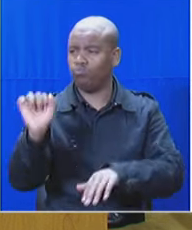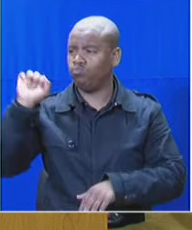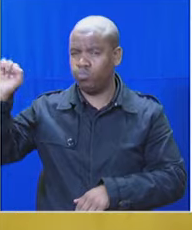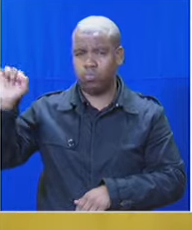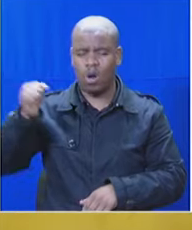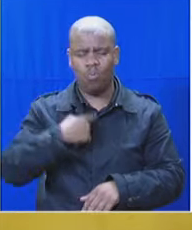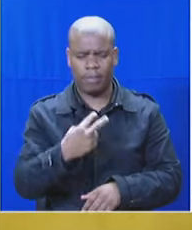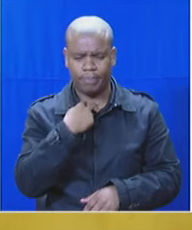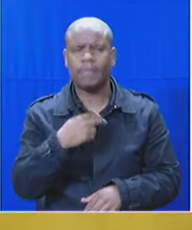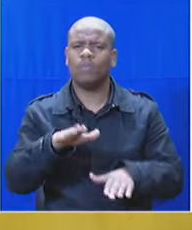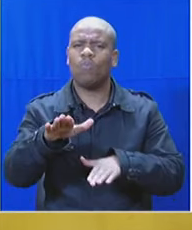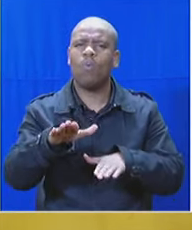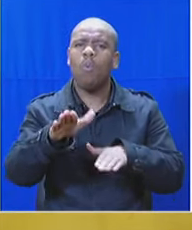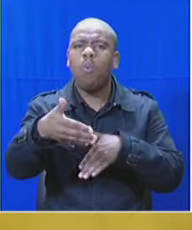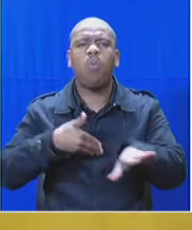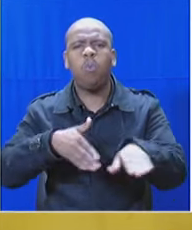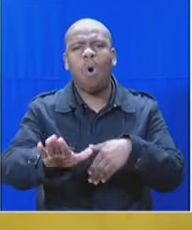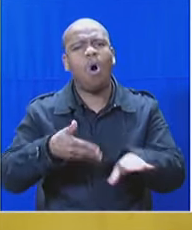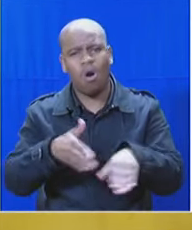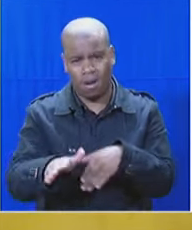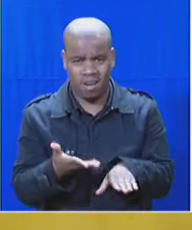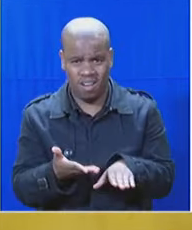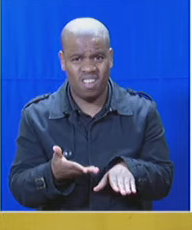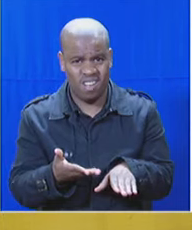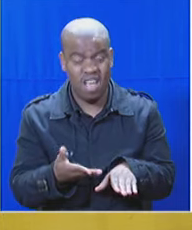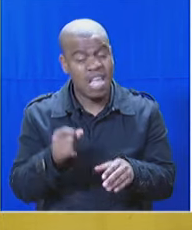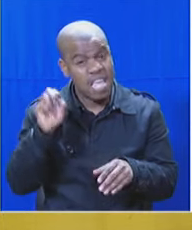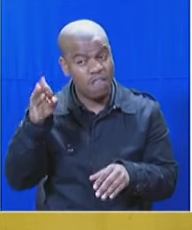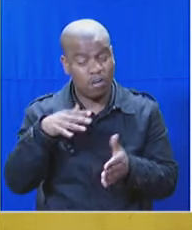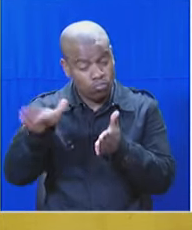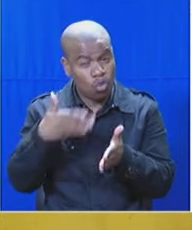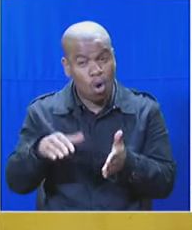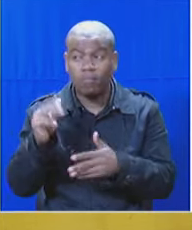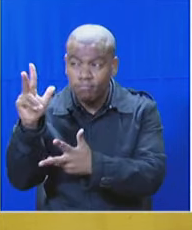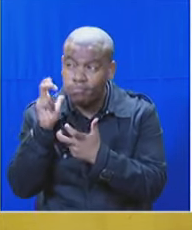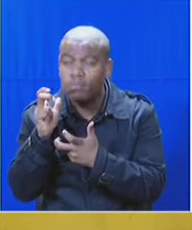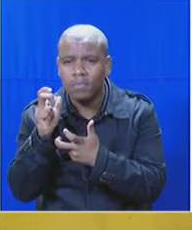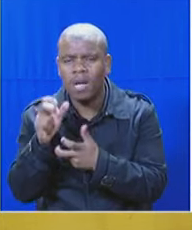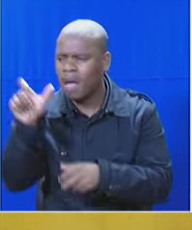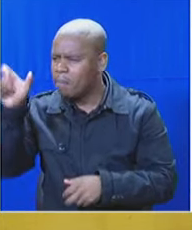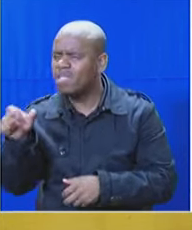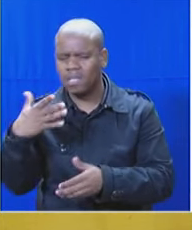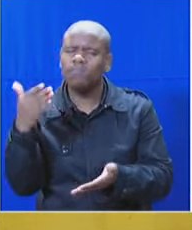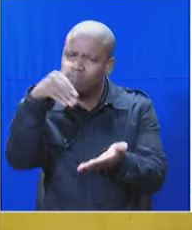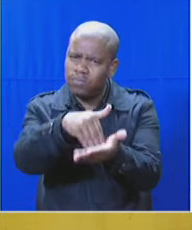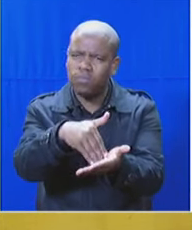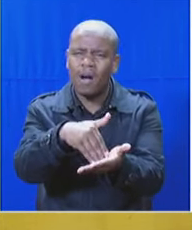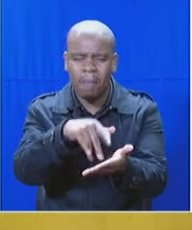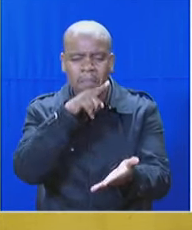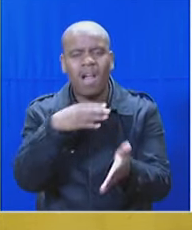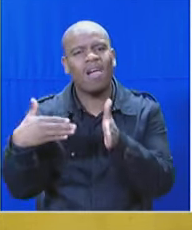ngoma iyakuxelela ba ufikile uthi itsho le ngoma le itsho